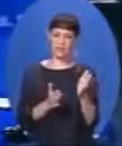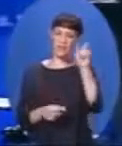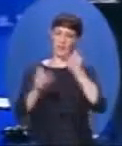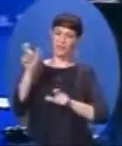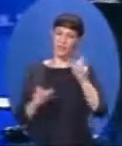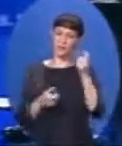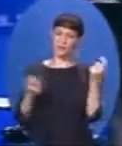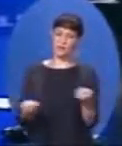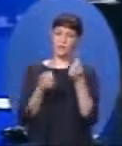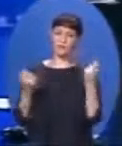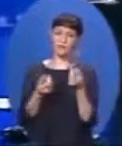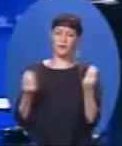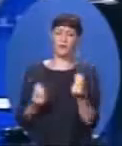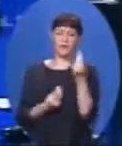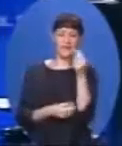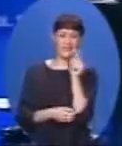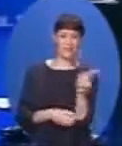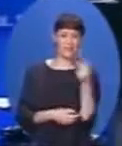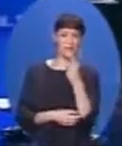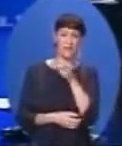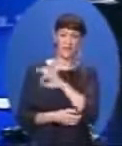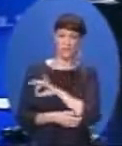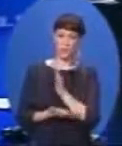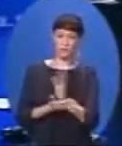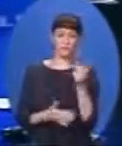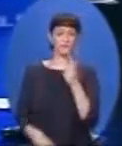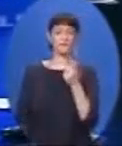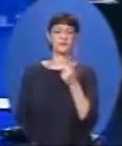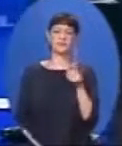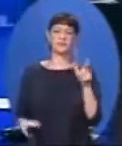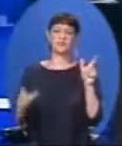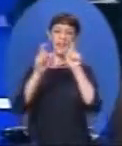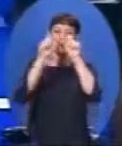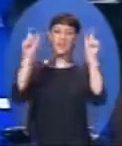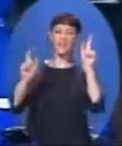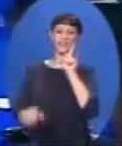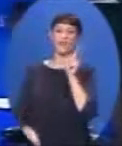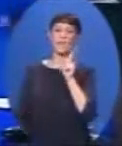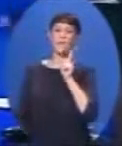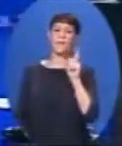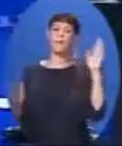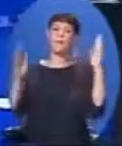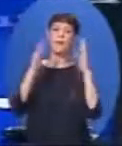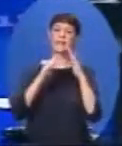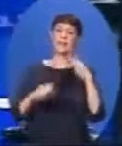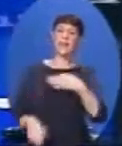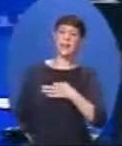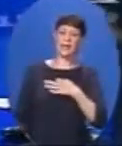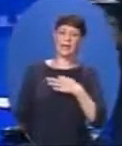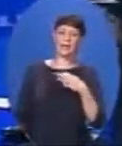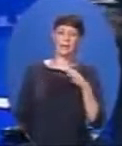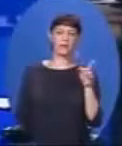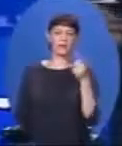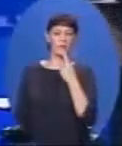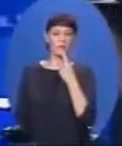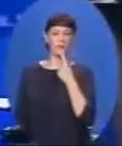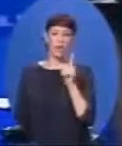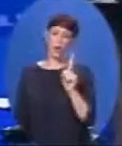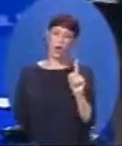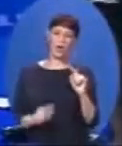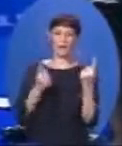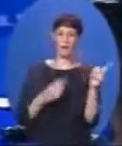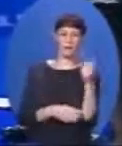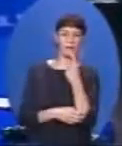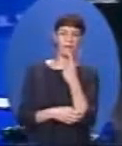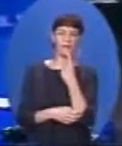ציבור ששווים פי 10. חברת אורבן, עכשיו כולם יודעים מה יש. זה חברת ביתילי. זה לא אורבן, זה ביתילי. זה ביתילי, זה מותג בת של ביתילי.